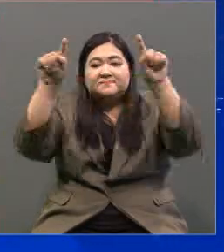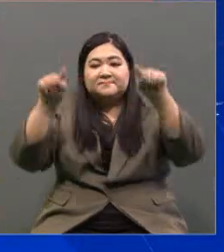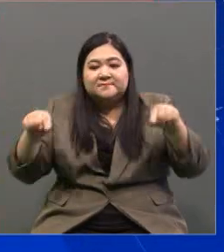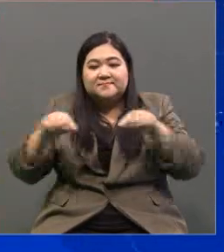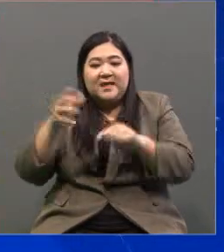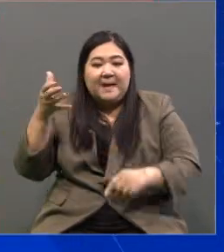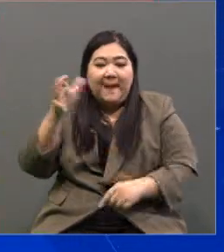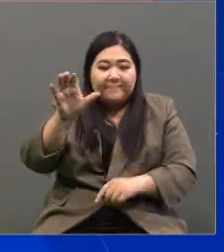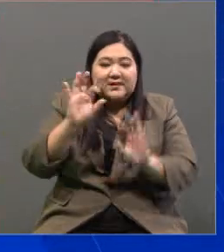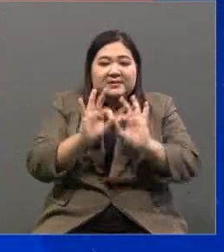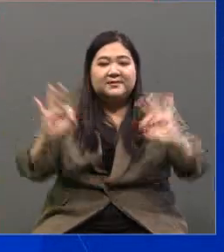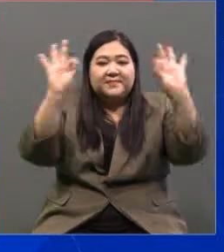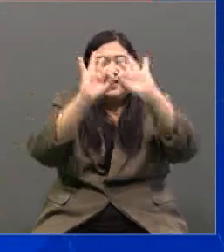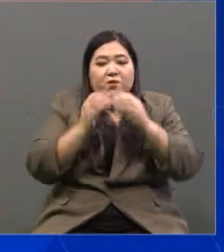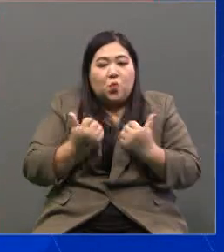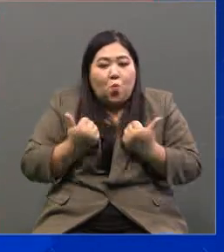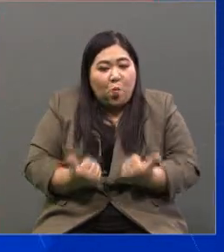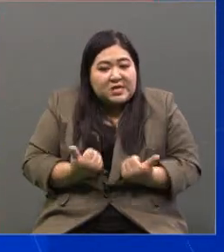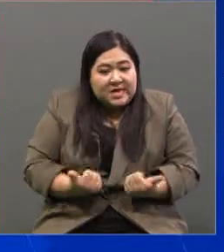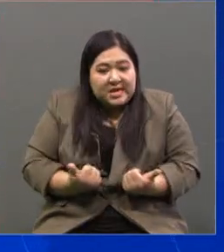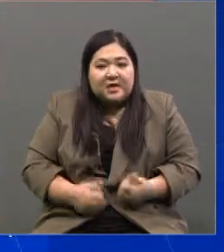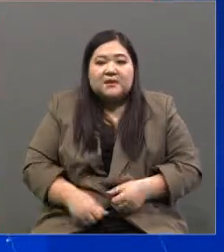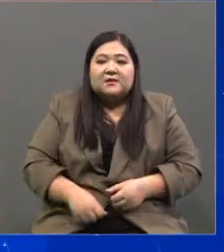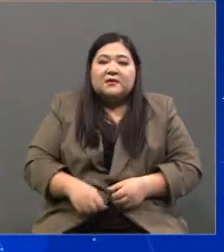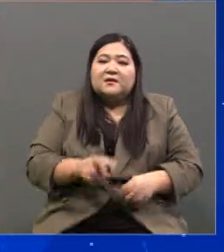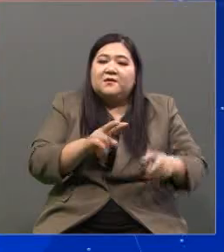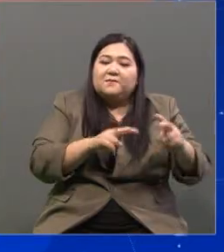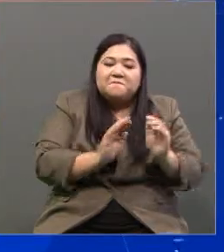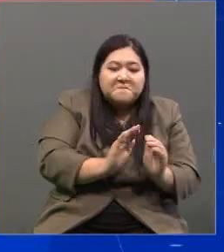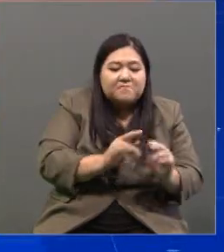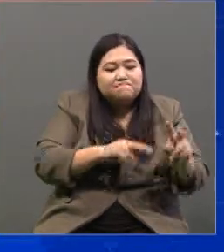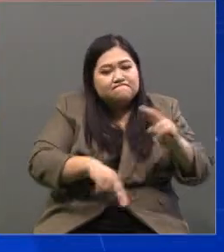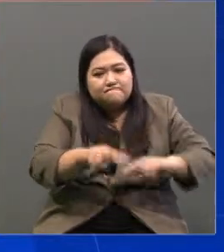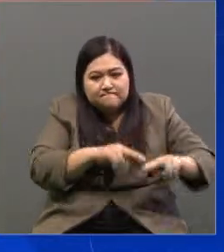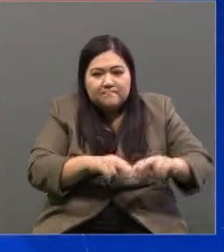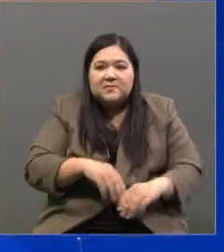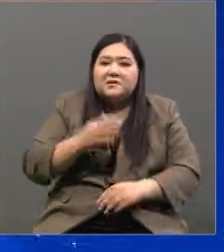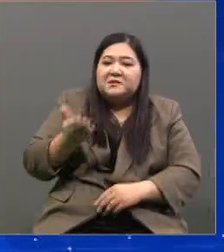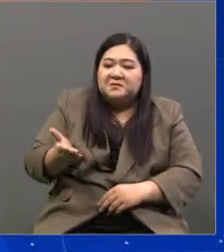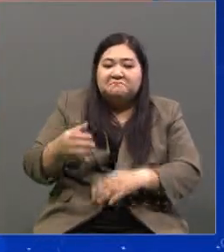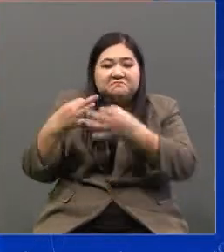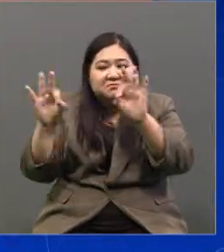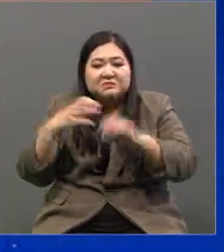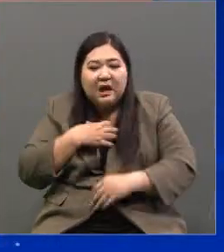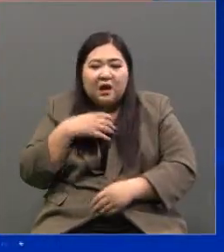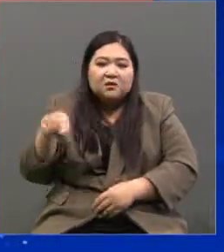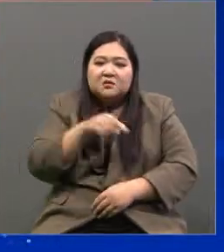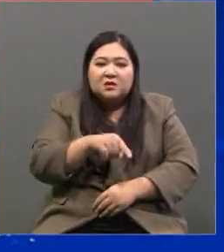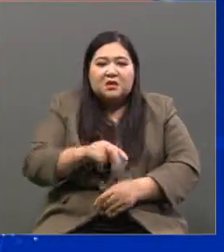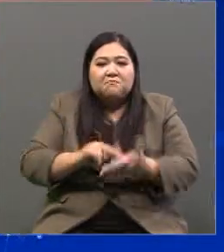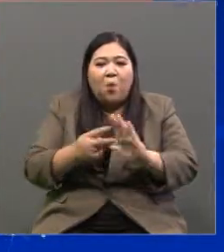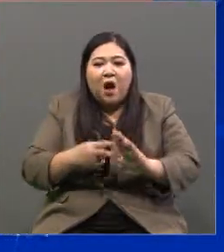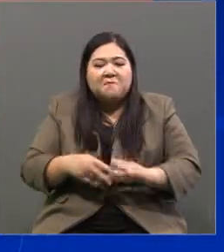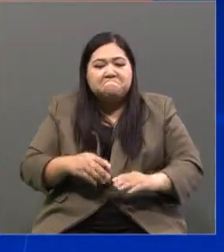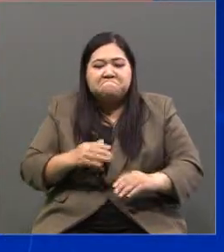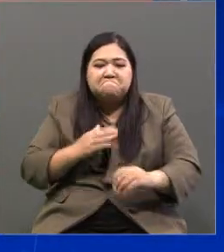ที่สำคัญณวันนี้ทั้งอนุรักษ์นิยมและเสรีนิยมก็คือกับดักเราต้องก้าวข้ามความขัดแย้ง